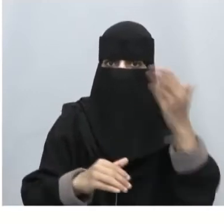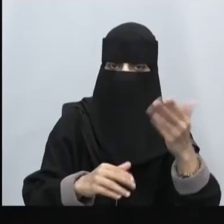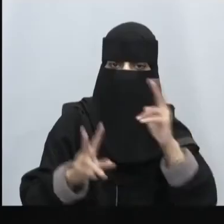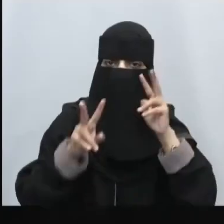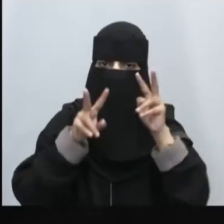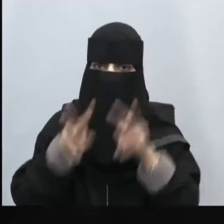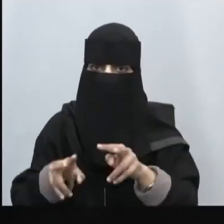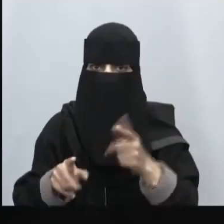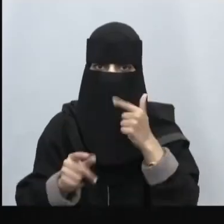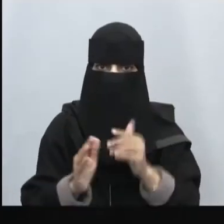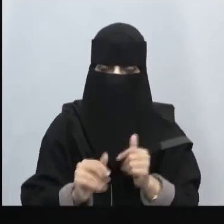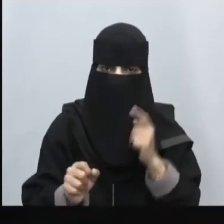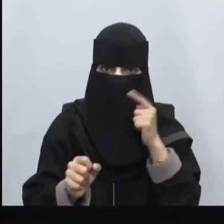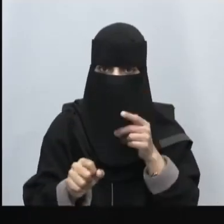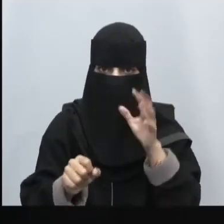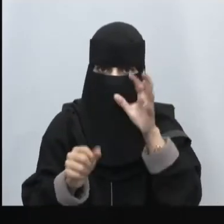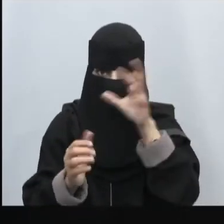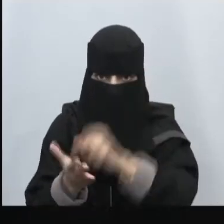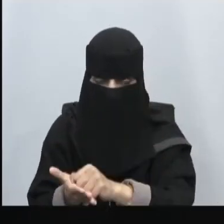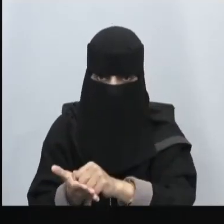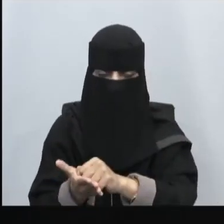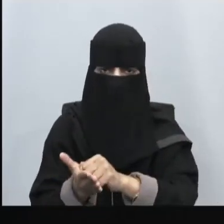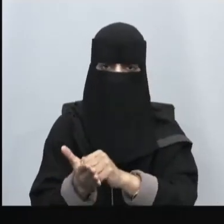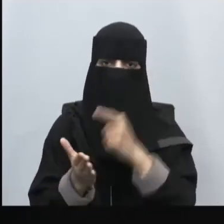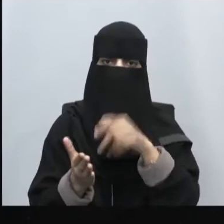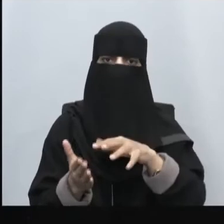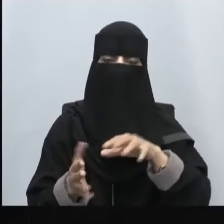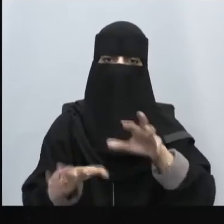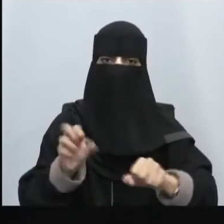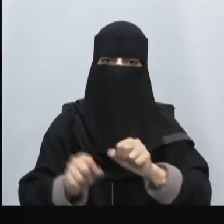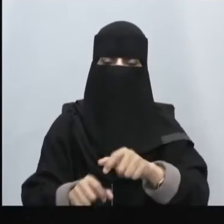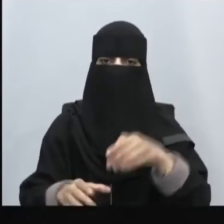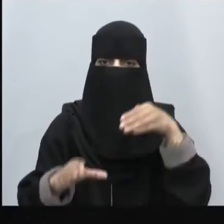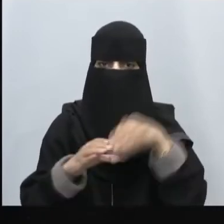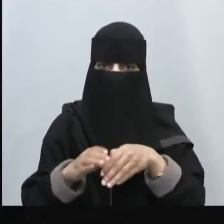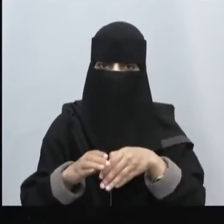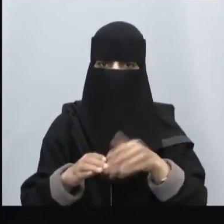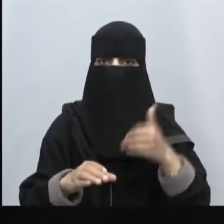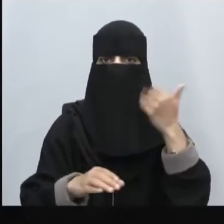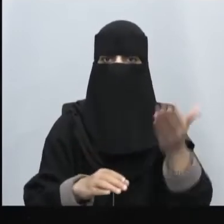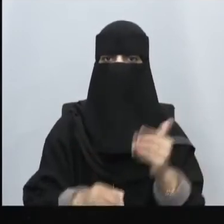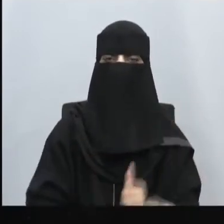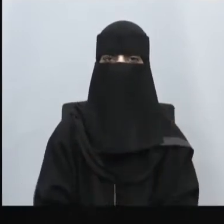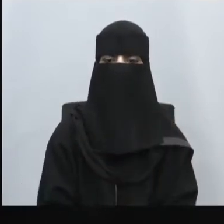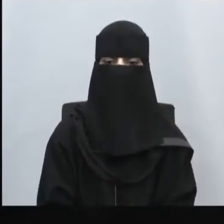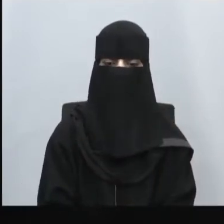الدوله العباسيه في تلك الفتره في ممتلكات هذه الدوله داخليا وخارجيا